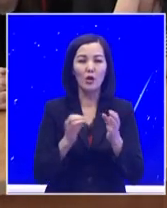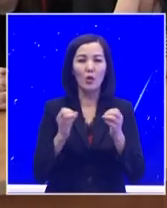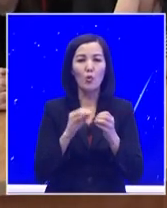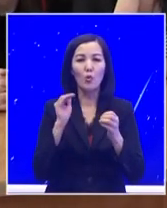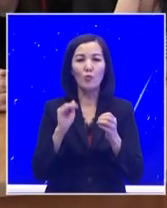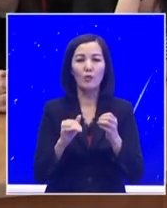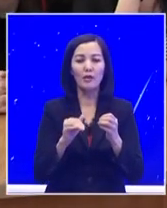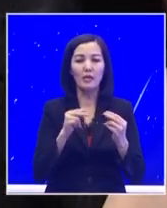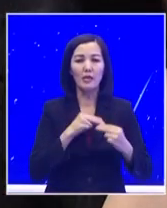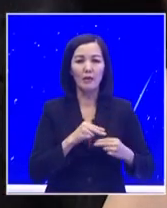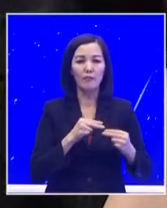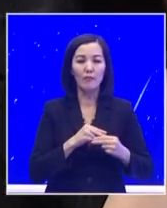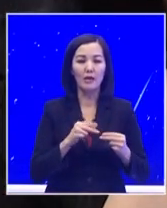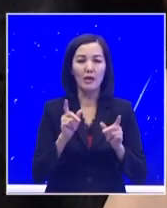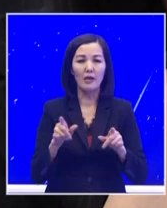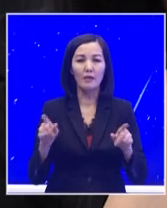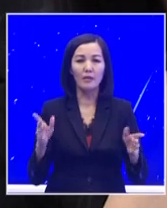жуық тыл еңбеккері бар.